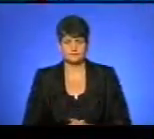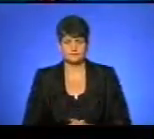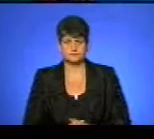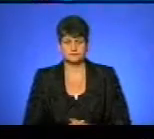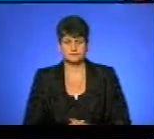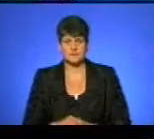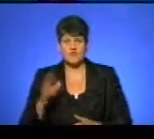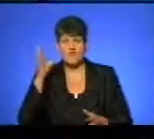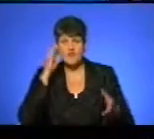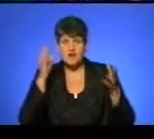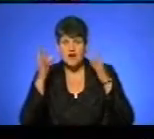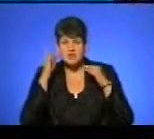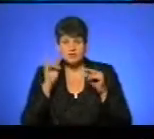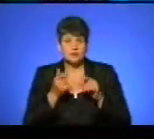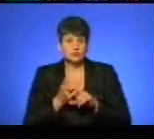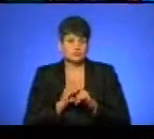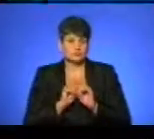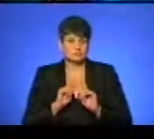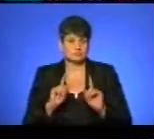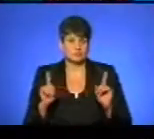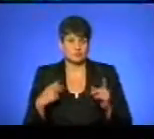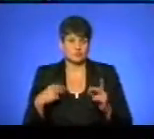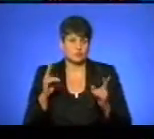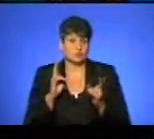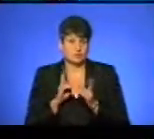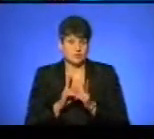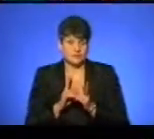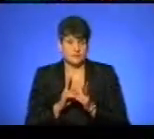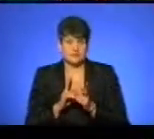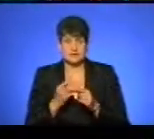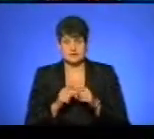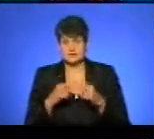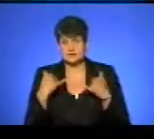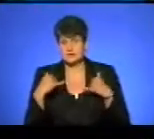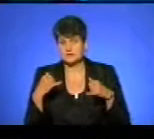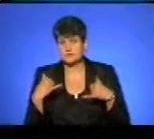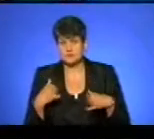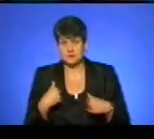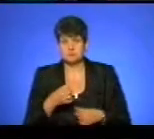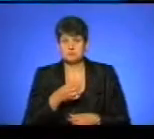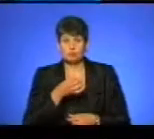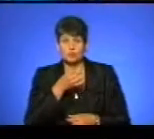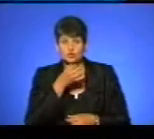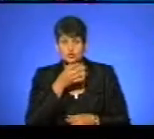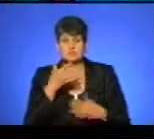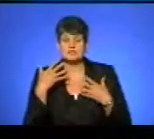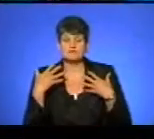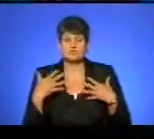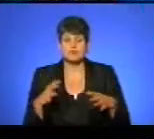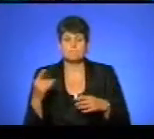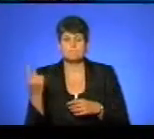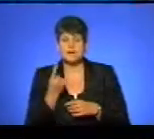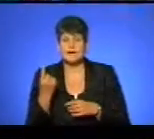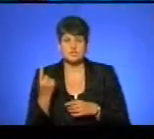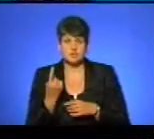Враження дуже несподівано. Нас зустрічають. Це несподівано, мені так подобається. Вже перше таке